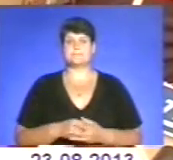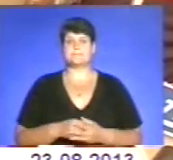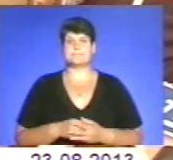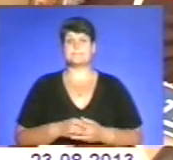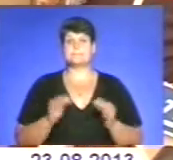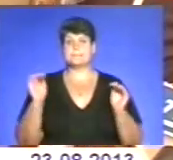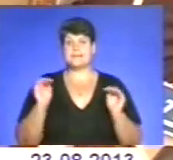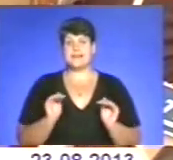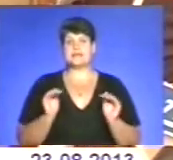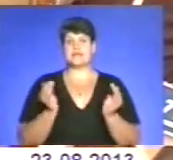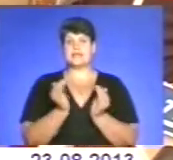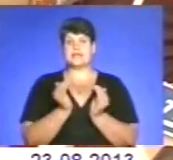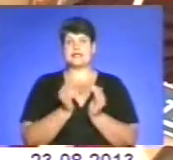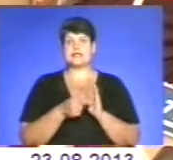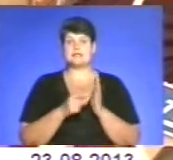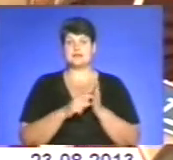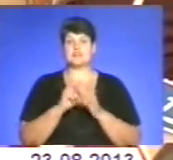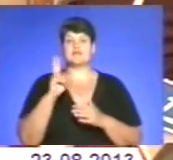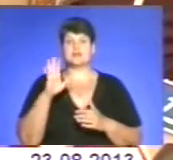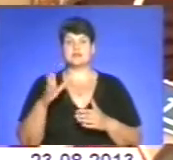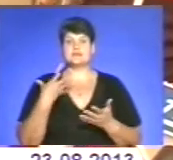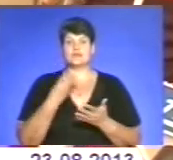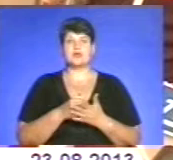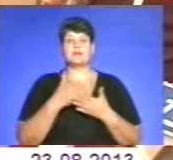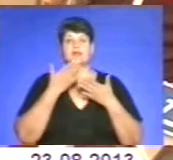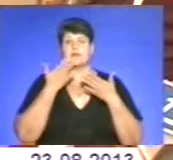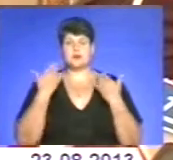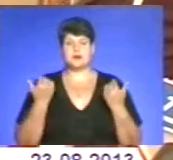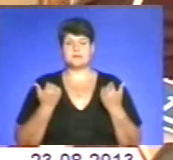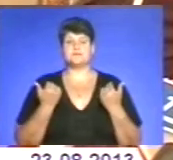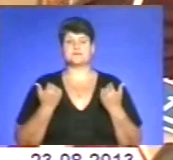в маленькій кімнаті, квартири не маємо свої.